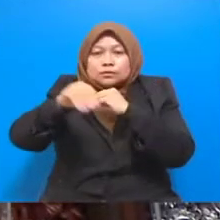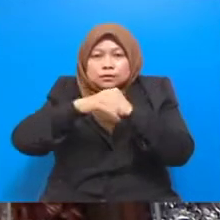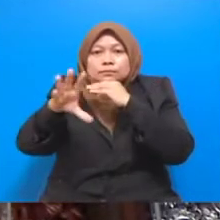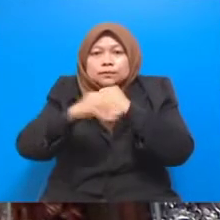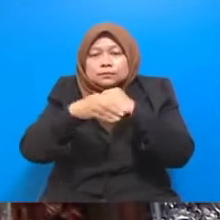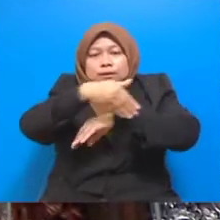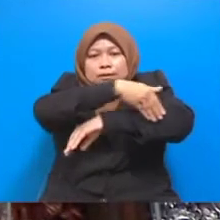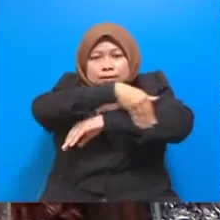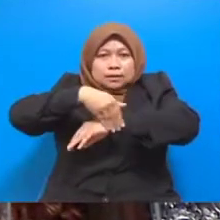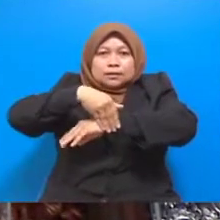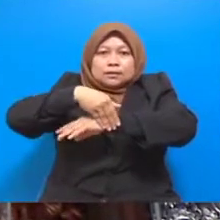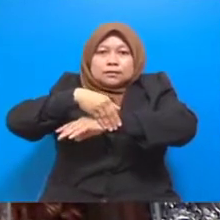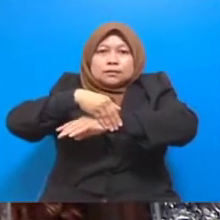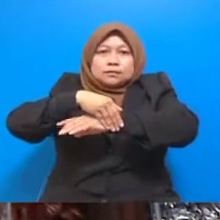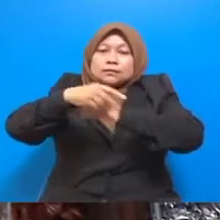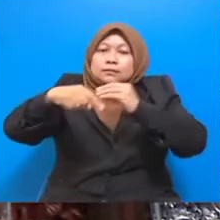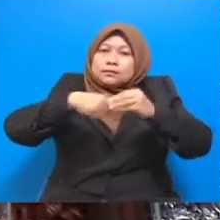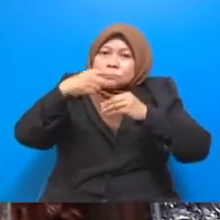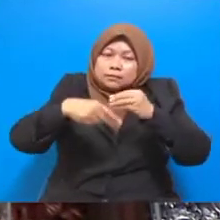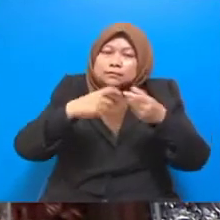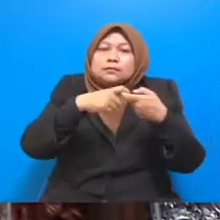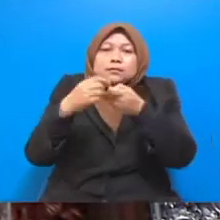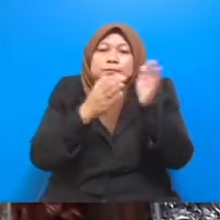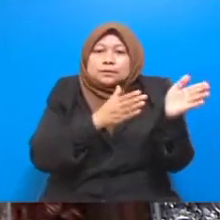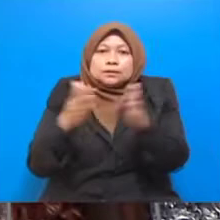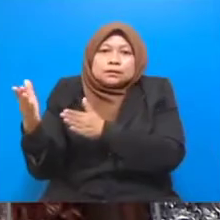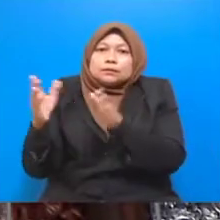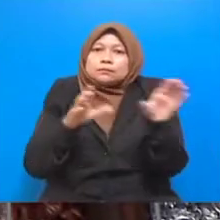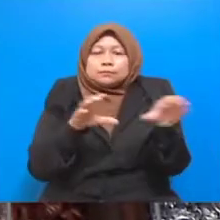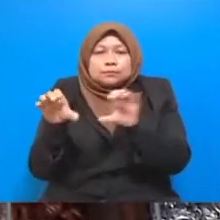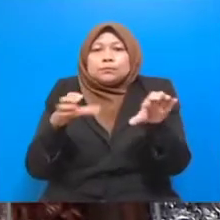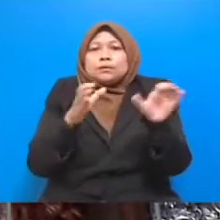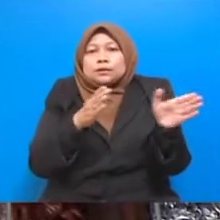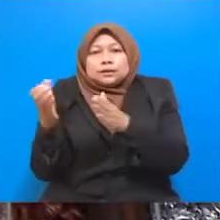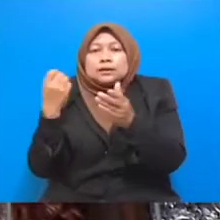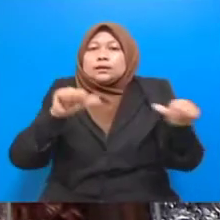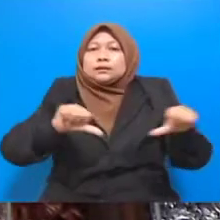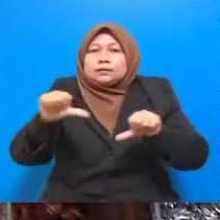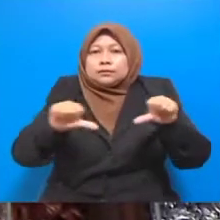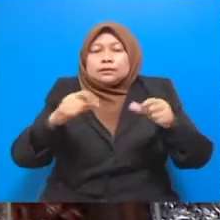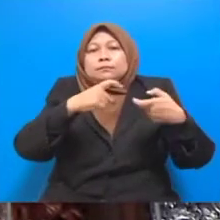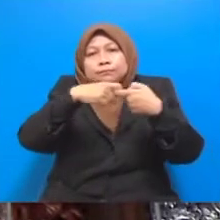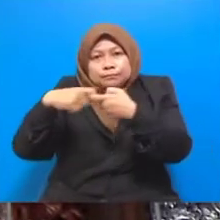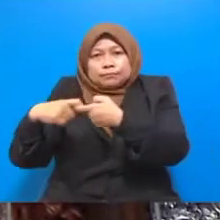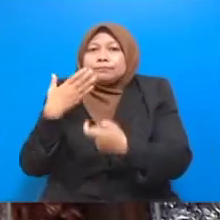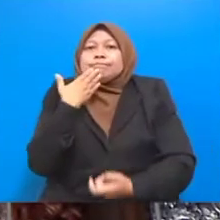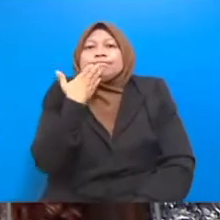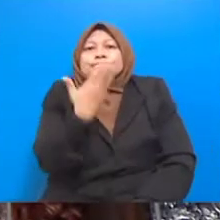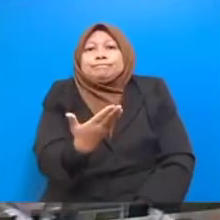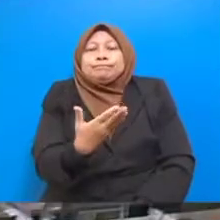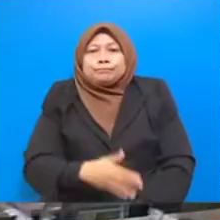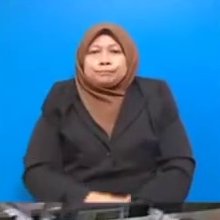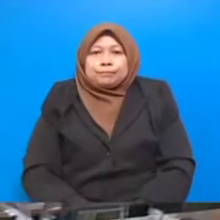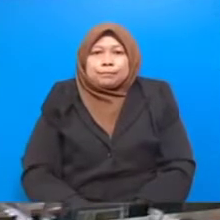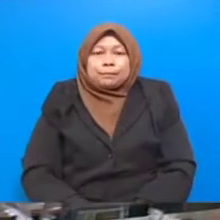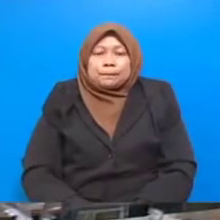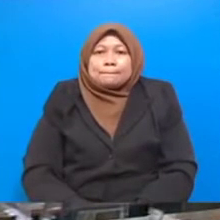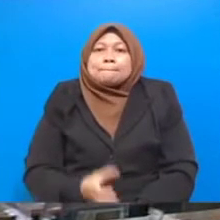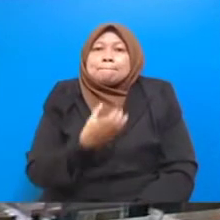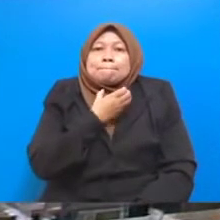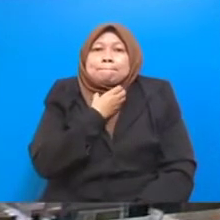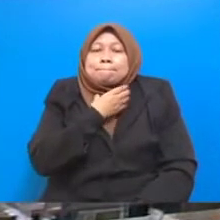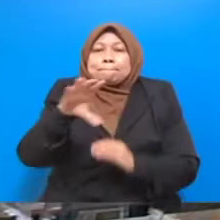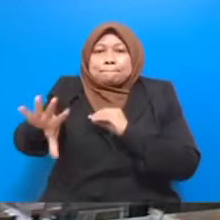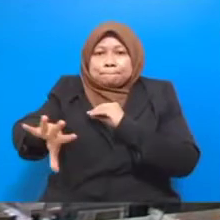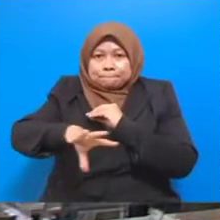baik garis panduan berkenaan dan juga dalam rancangan dampak sanaan program dan aktivitas yang berkaitan cuma kasih reuenthal salat tambang-tambang